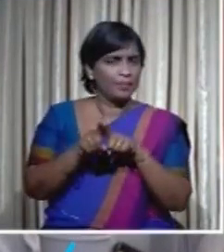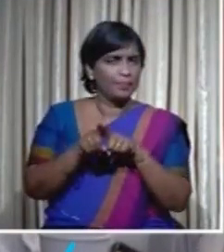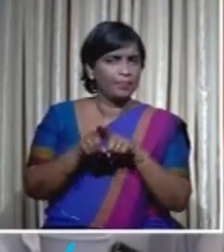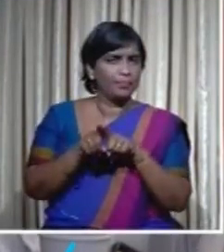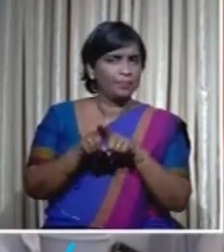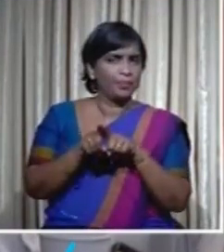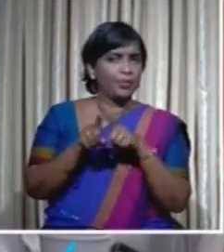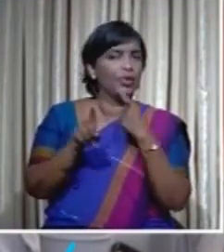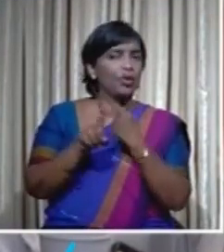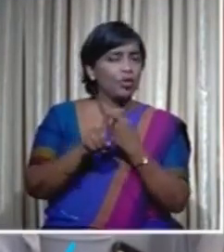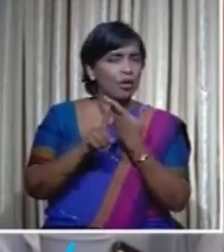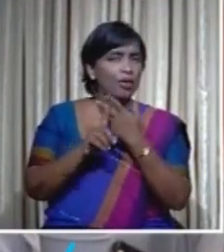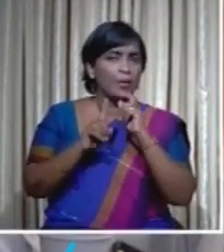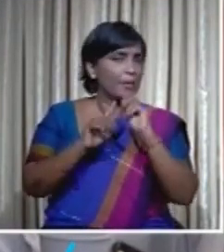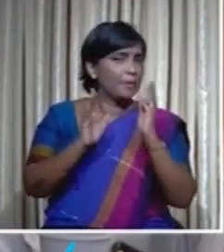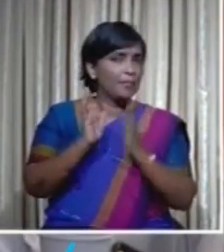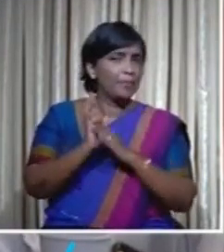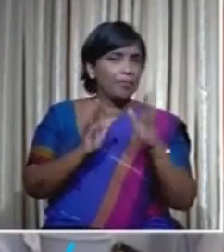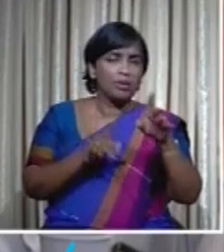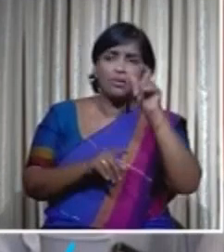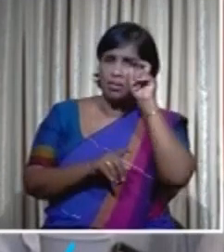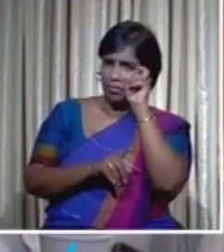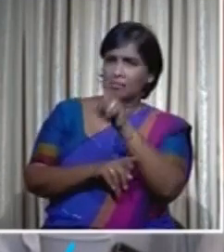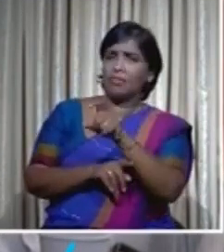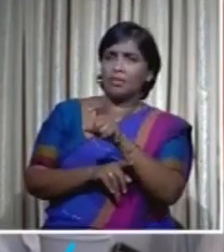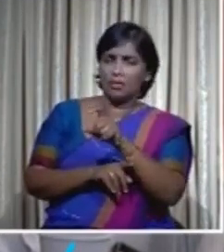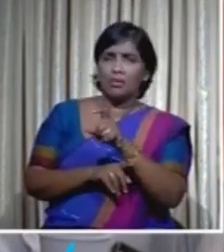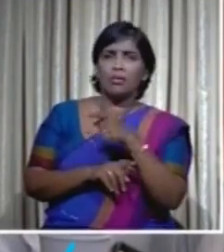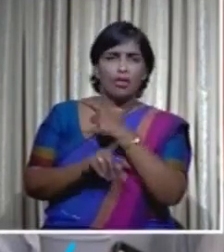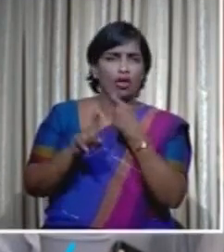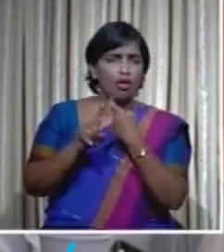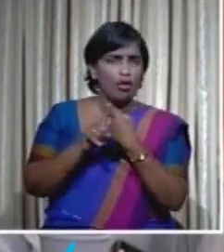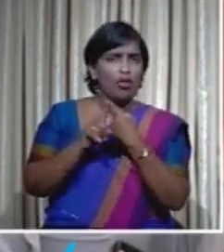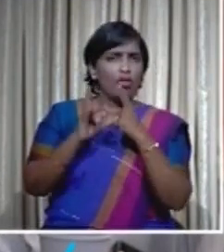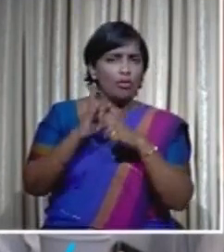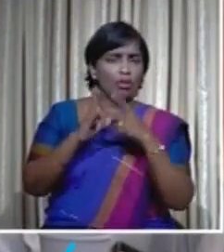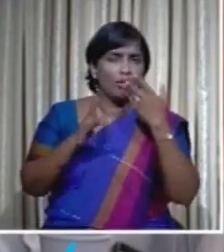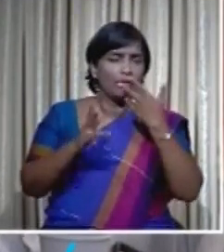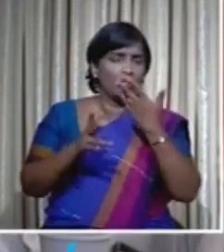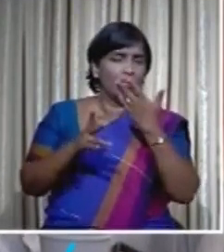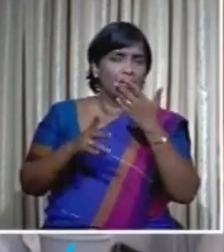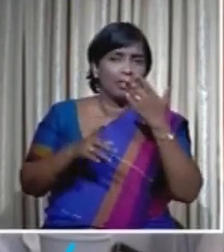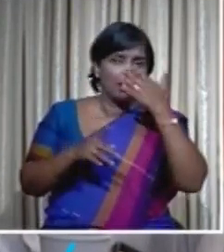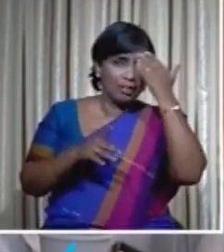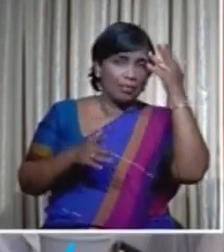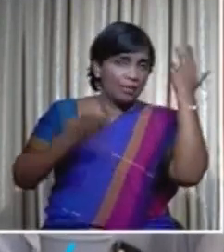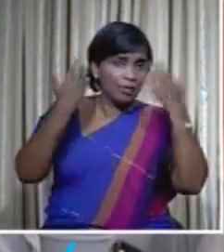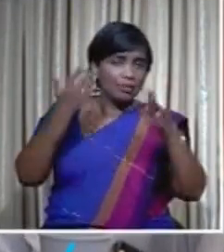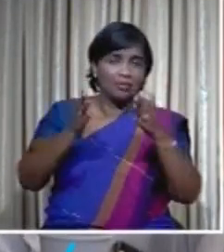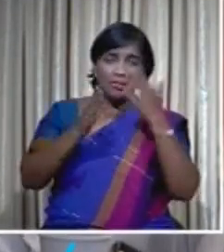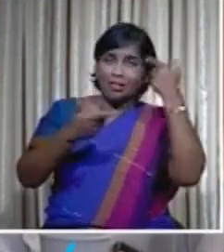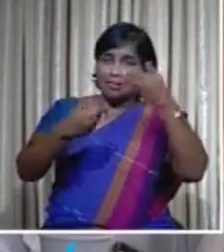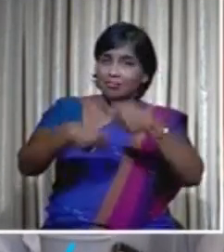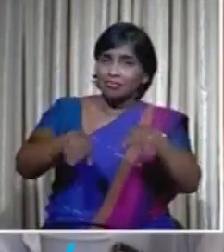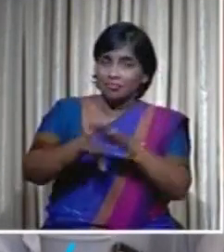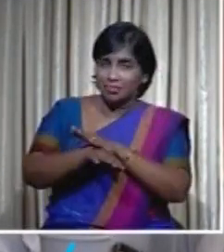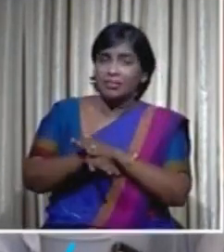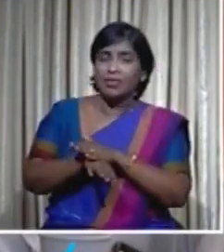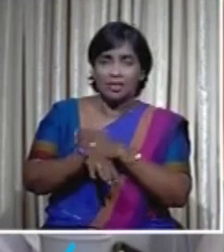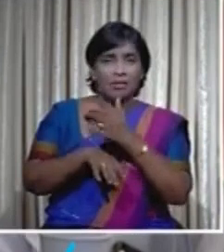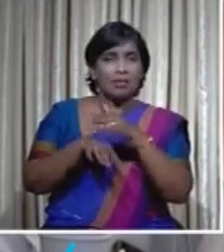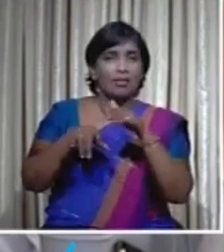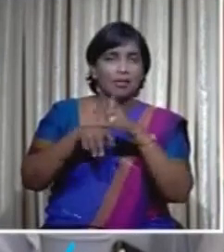கிடைத்தால் பாருங்கள், கொடிகாமம் துயிலுமில்லத்திலே ஆயிரக்கணக்கான வீரர்கள் புதைக்கப்பட்டிருக்கிறார்கள், முள்ளியவளையிலே புதைக்கப்பட்டிருக்கிறார்கள், எல்லங்குளத்திலே